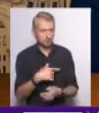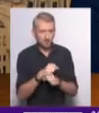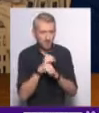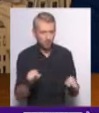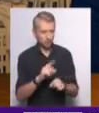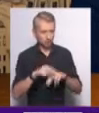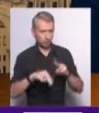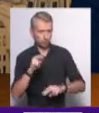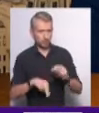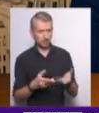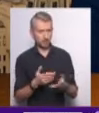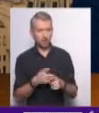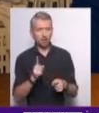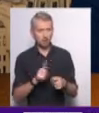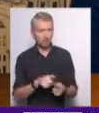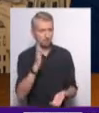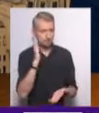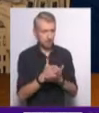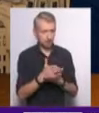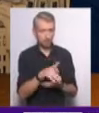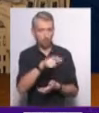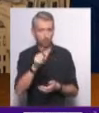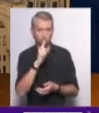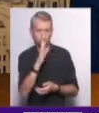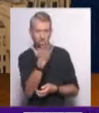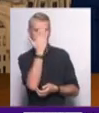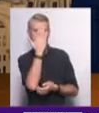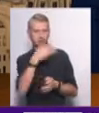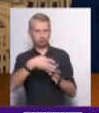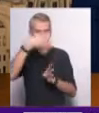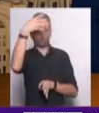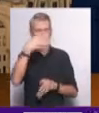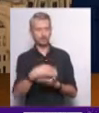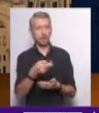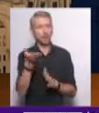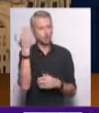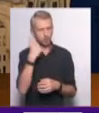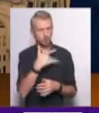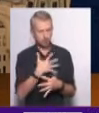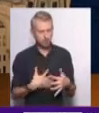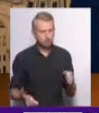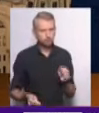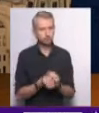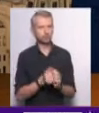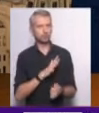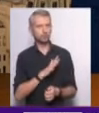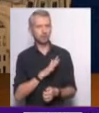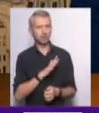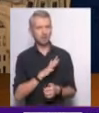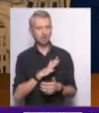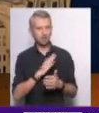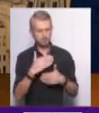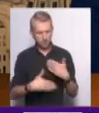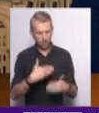Це прямо на головах у людей щось будувати. І тоді ми проявили принциповість, проявили планомірну